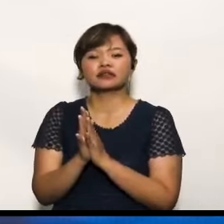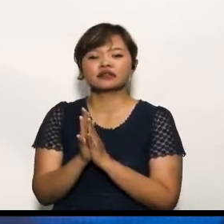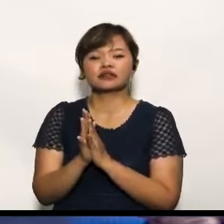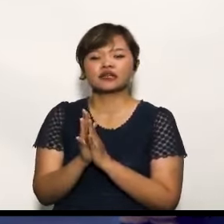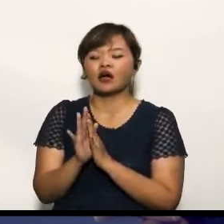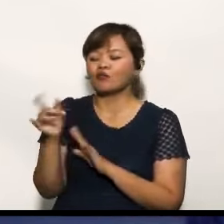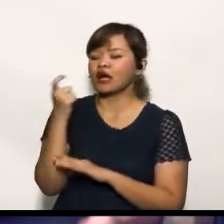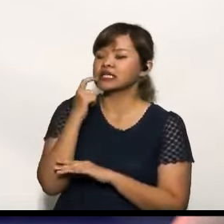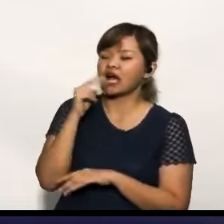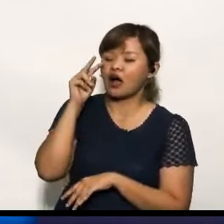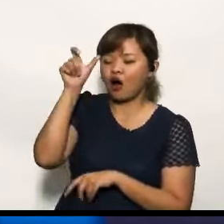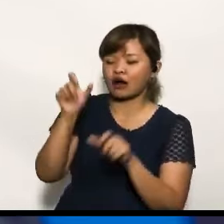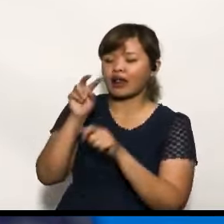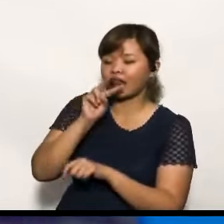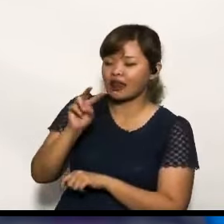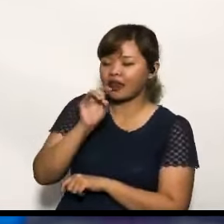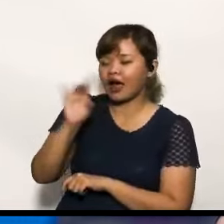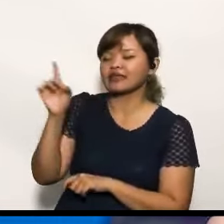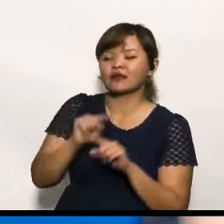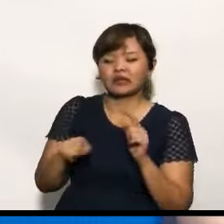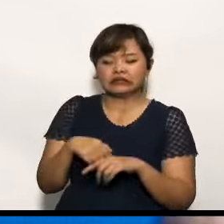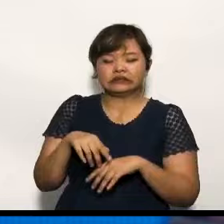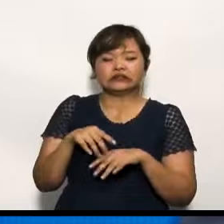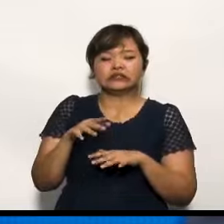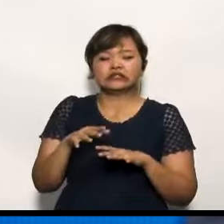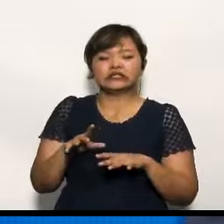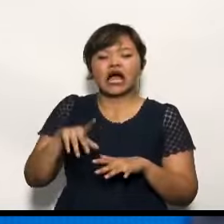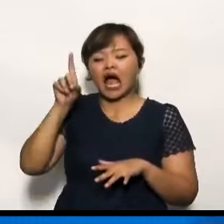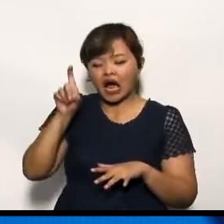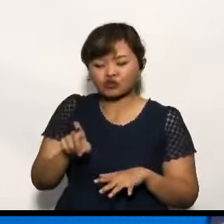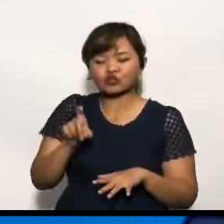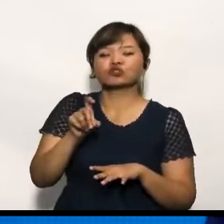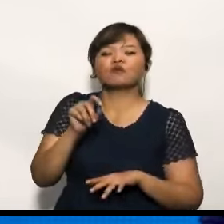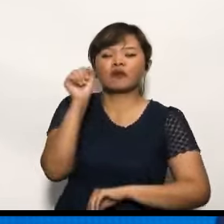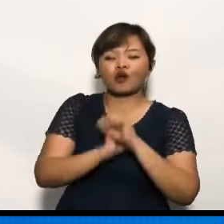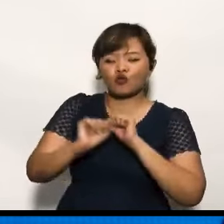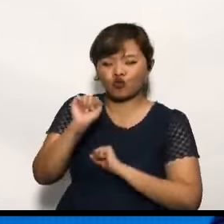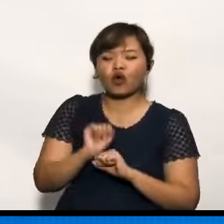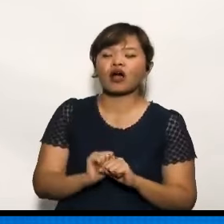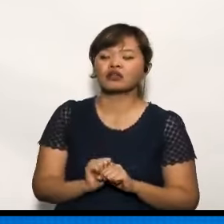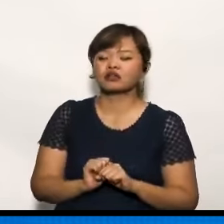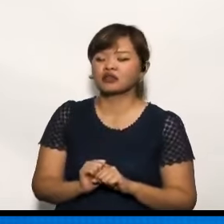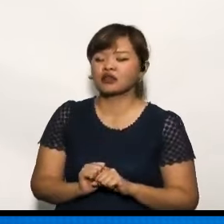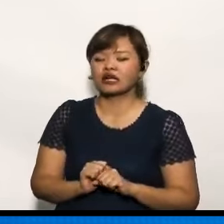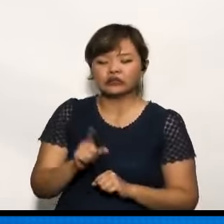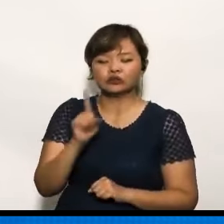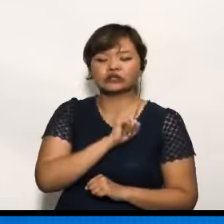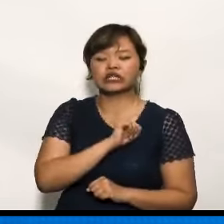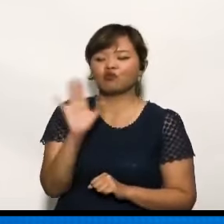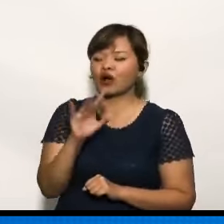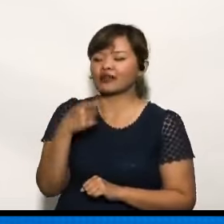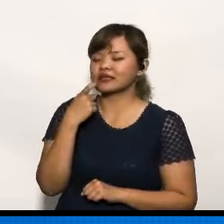melihat keadaan orang lain. Jadi we are never called to do sesuatu yang orang lain lihat di